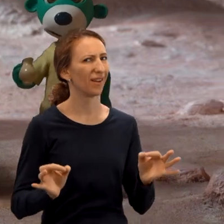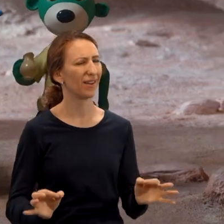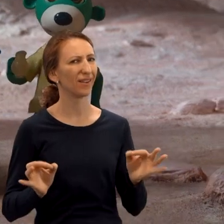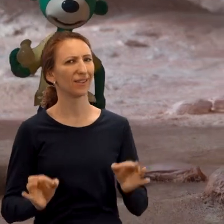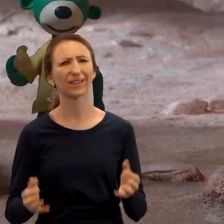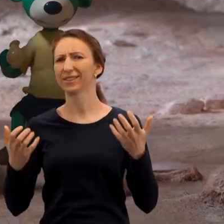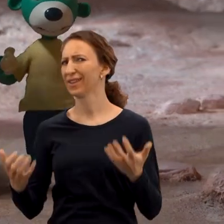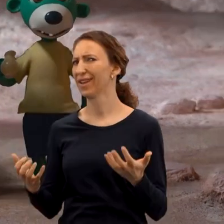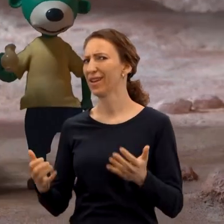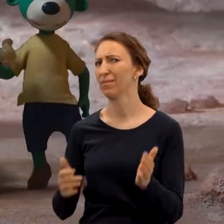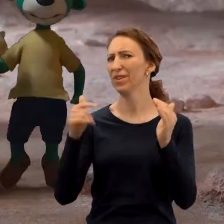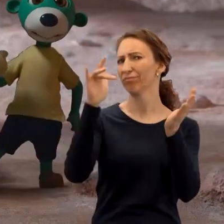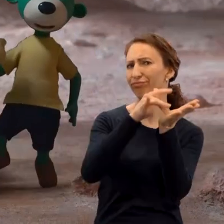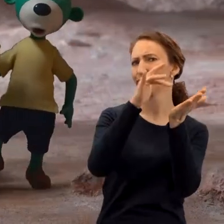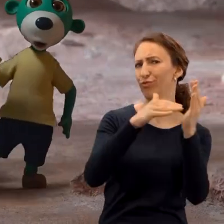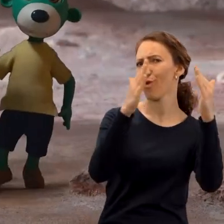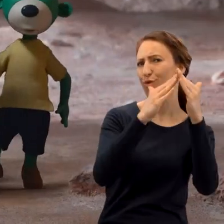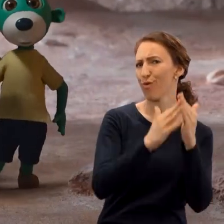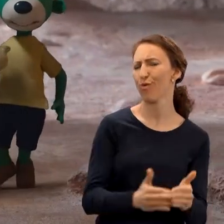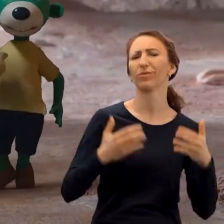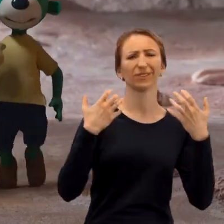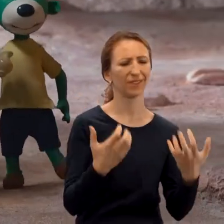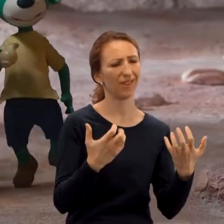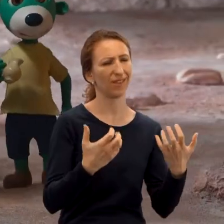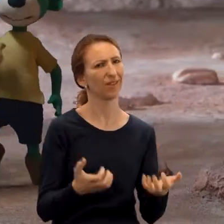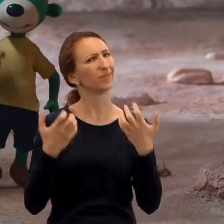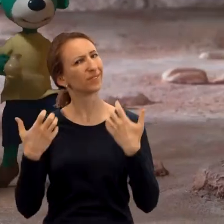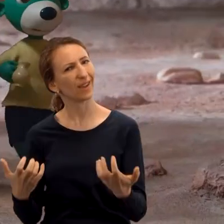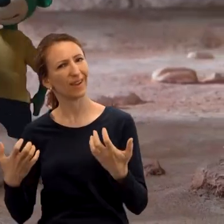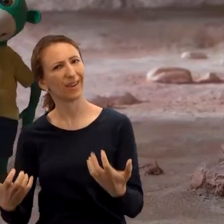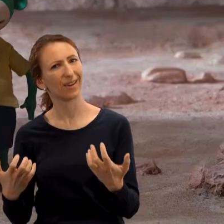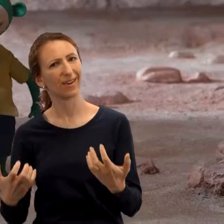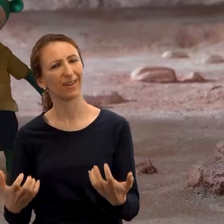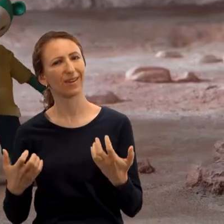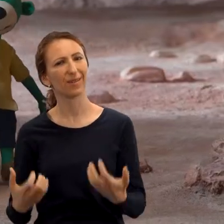Teraz chcemy, teraz chcemy. W domu